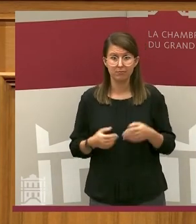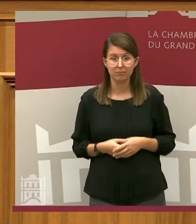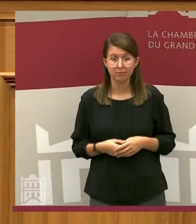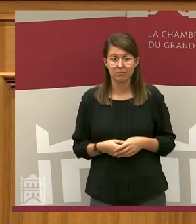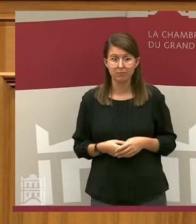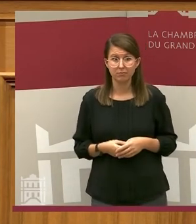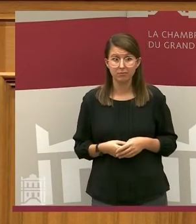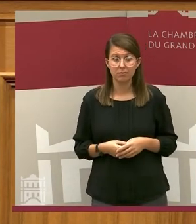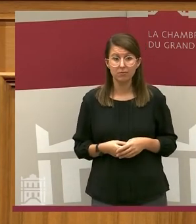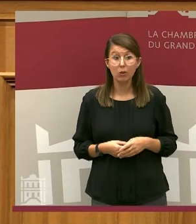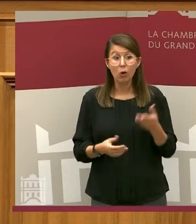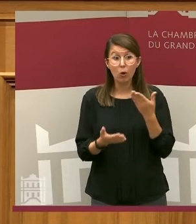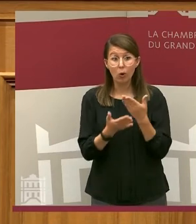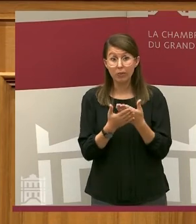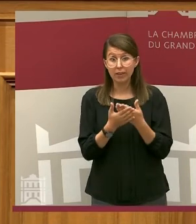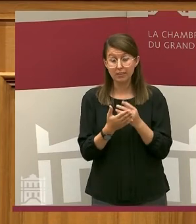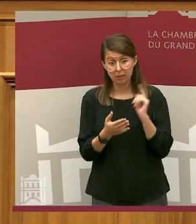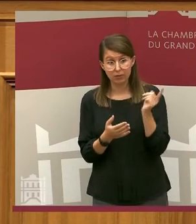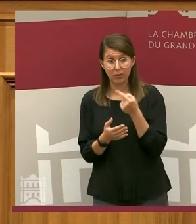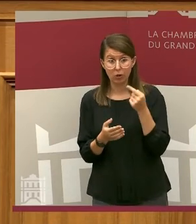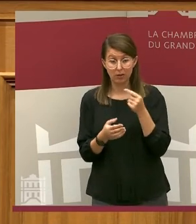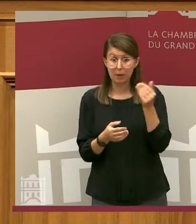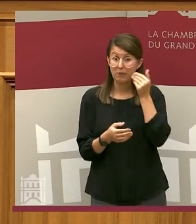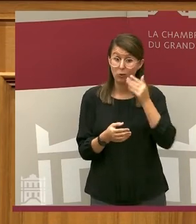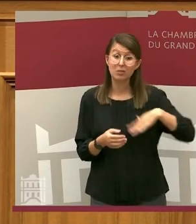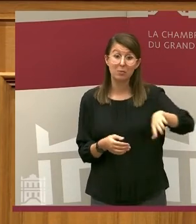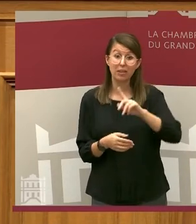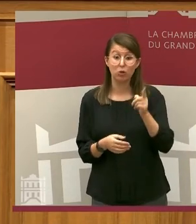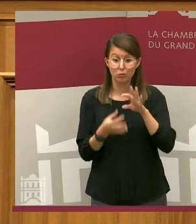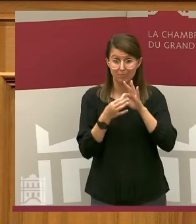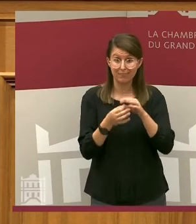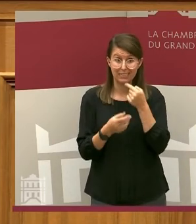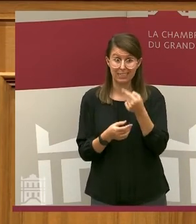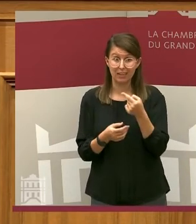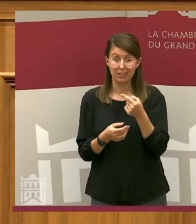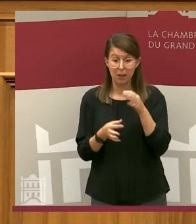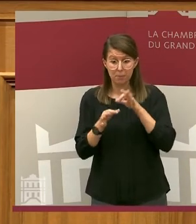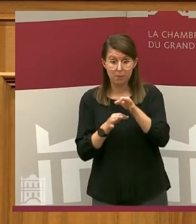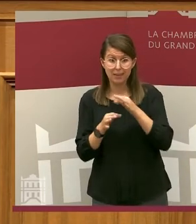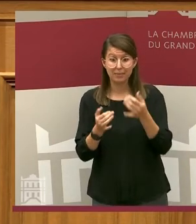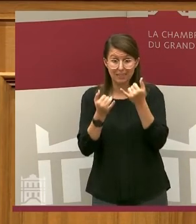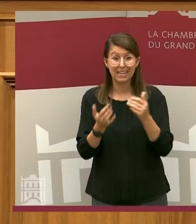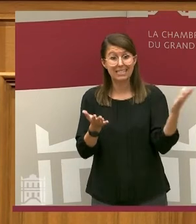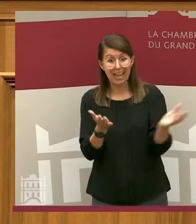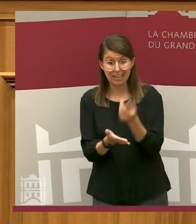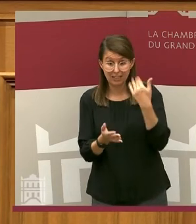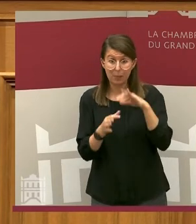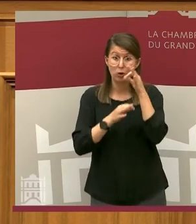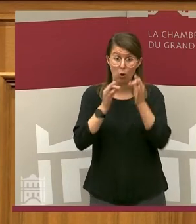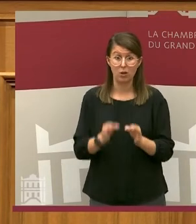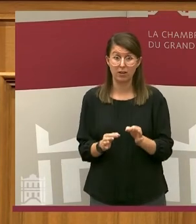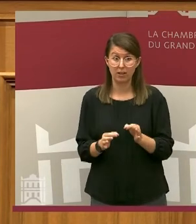Und so müssen wir an der Rubrik Logement dann noch sagen, dass wir die vielen Maßnahmen, die hier endlich mit konkret gehen, um